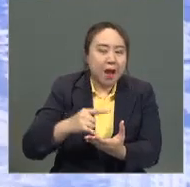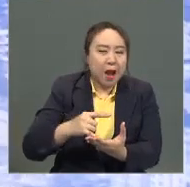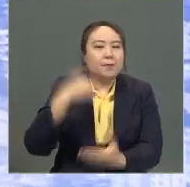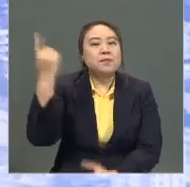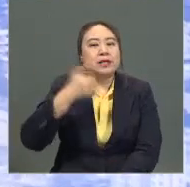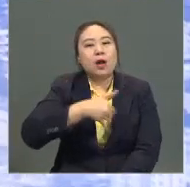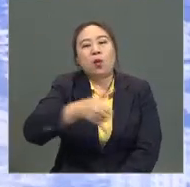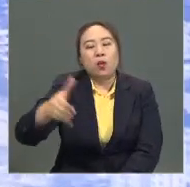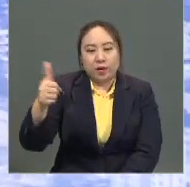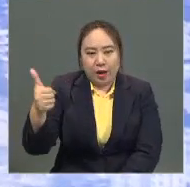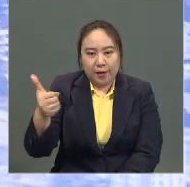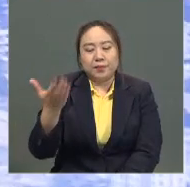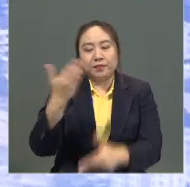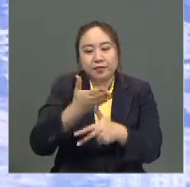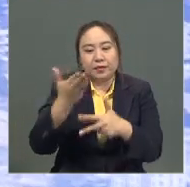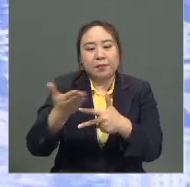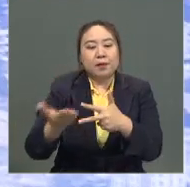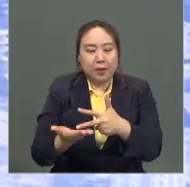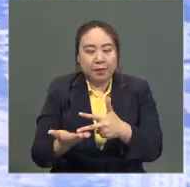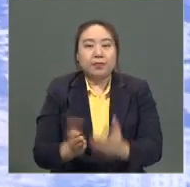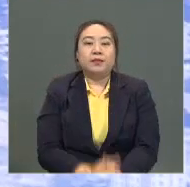นะครับดังนี้เจอเขาบอกไม่อยากให้ใช้คำว่าถั่วเป็นท่องไปเดินทางแล้วกันนะฮะอันนี้ก็ก็ได้เกิดขึ้นแล้วส่วนTower Bubble